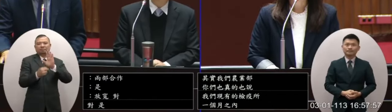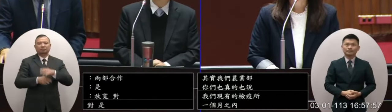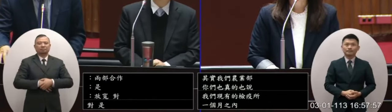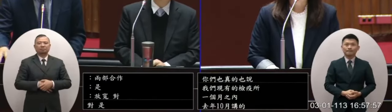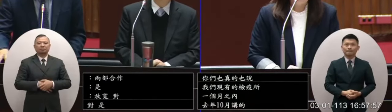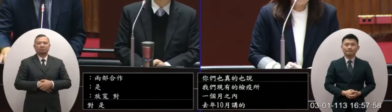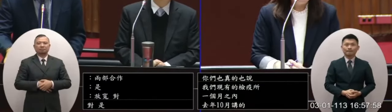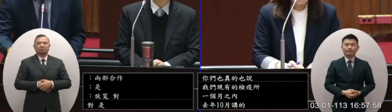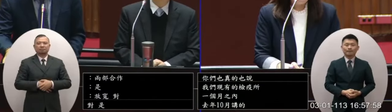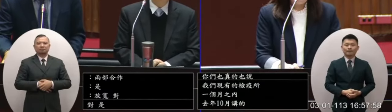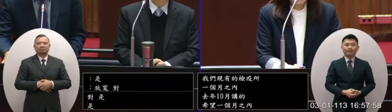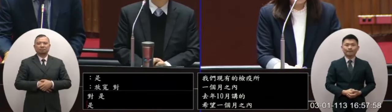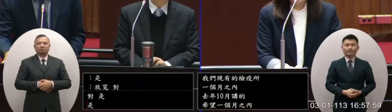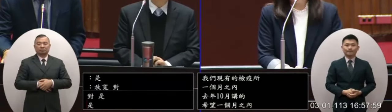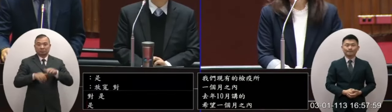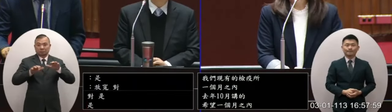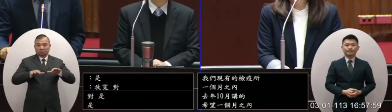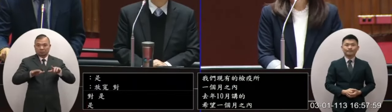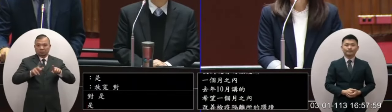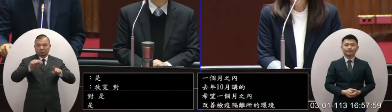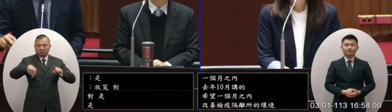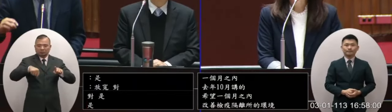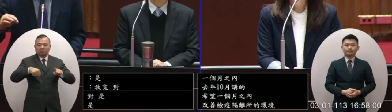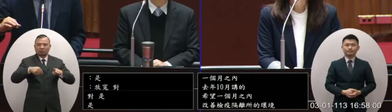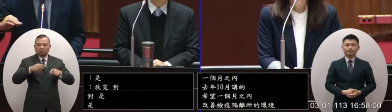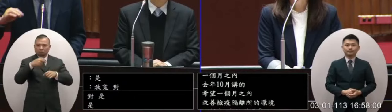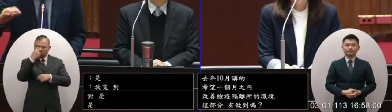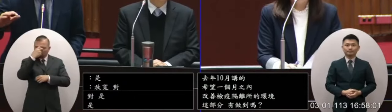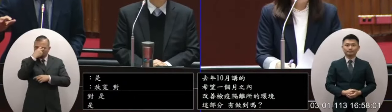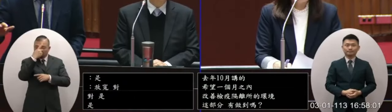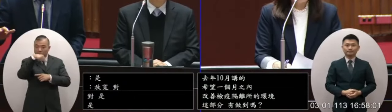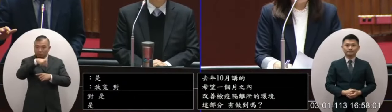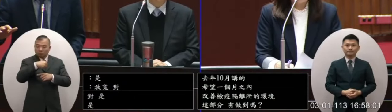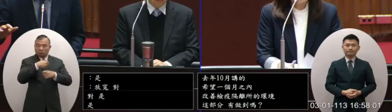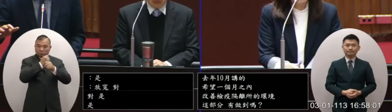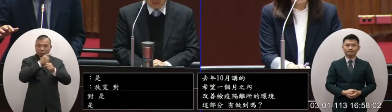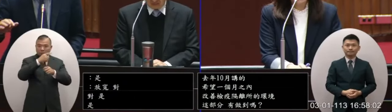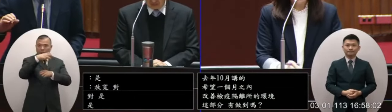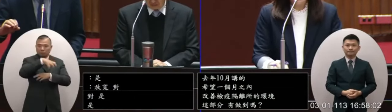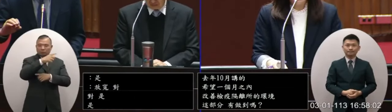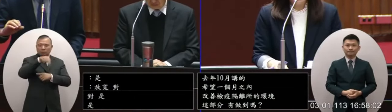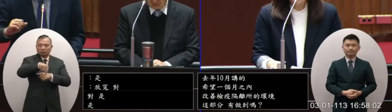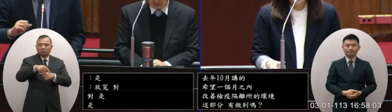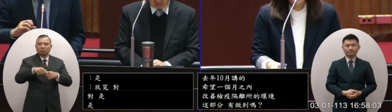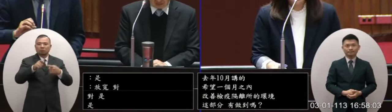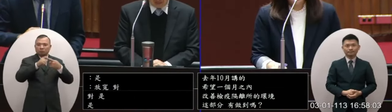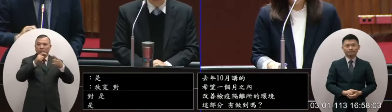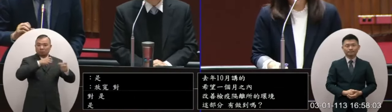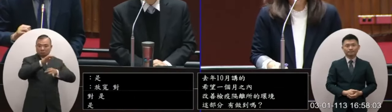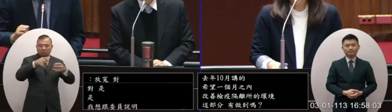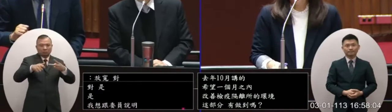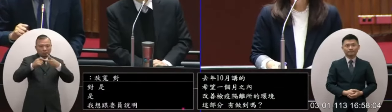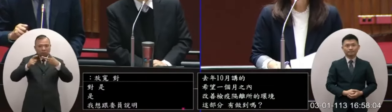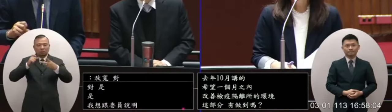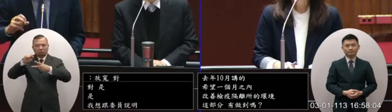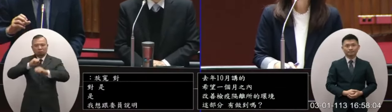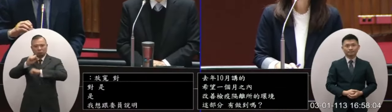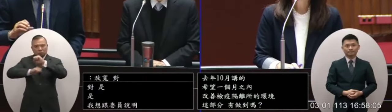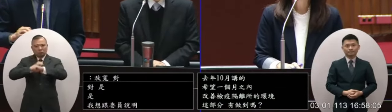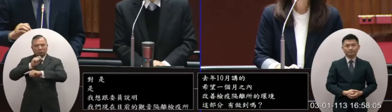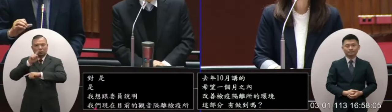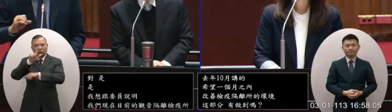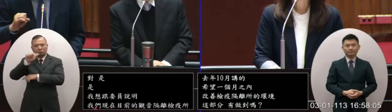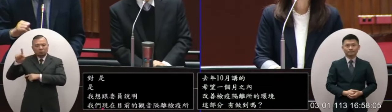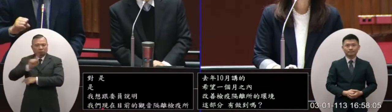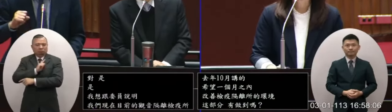目前的观音的那个隔离检疫所大概分了两个部分，一个部分是经济动物的部分，那另外一个部分是跟宠物有关的。好，那宠